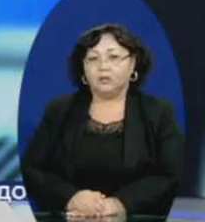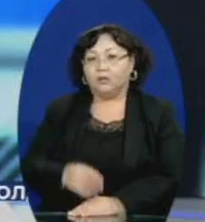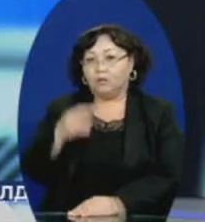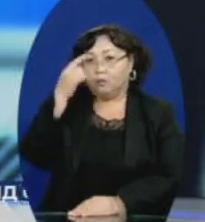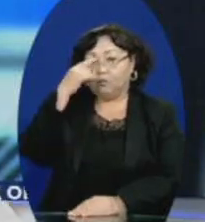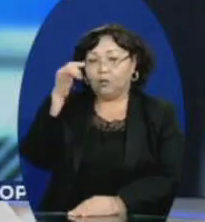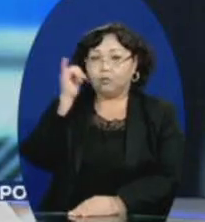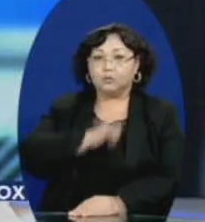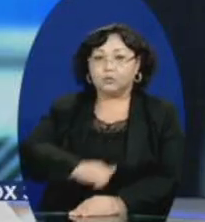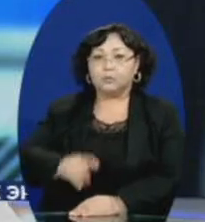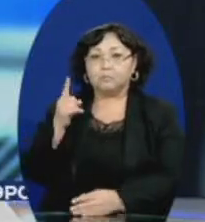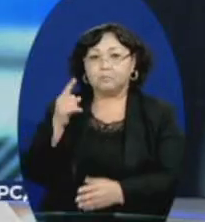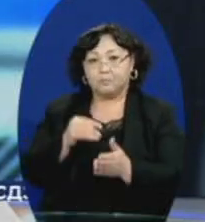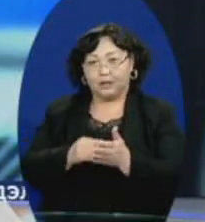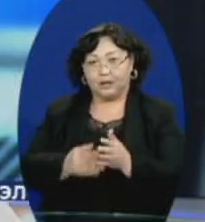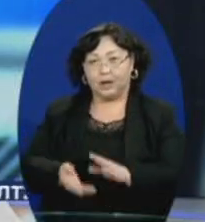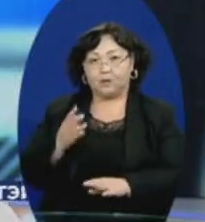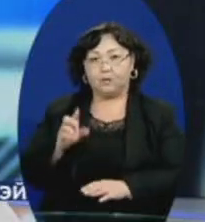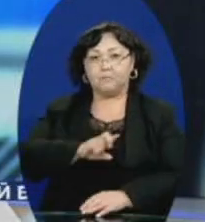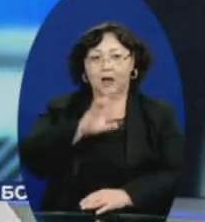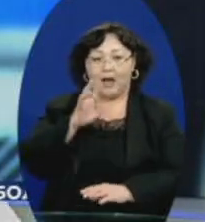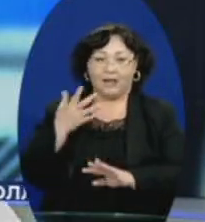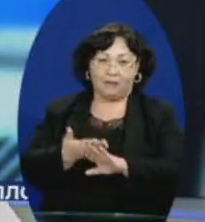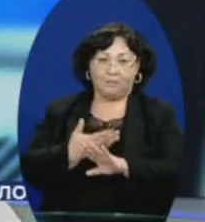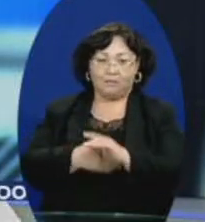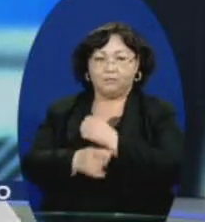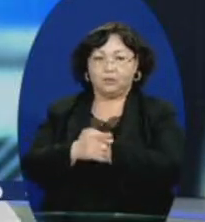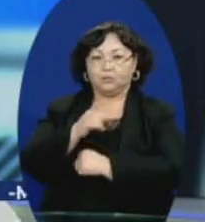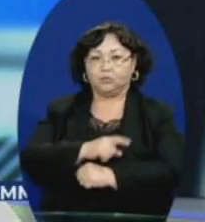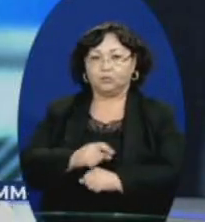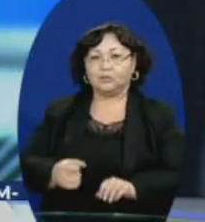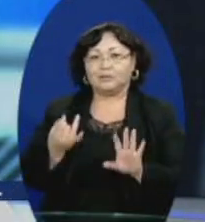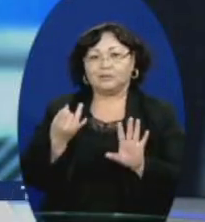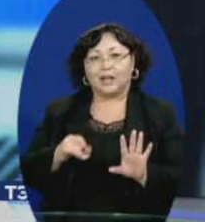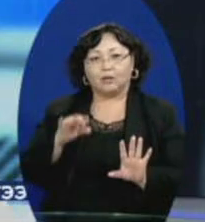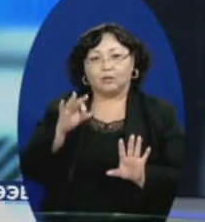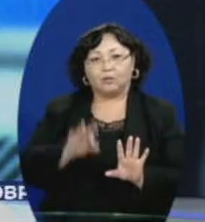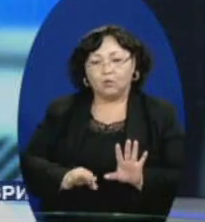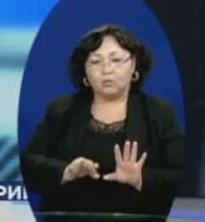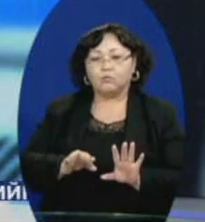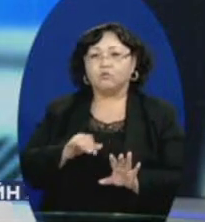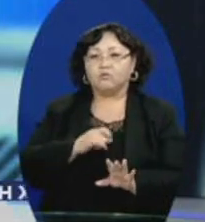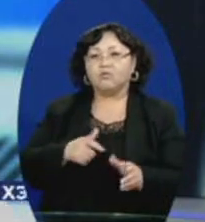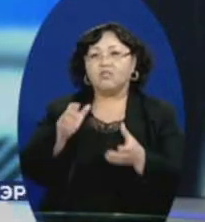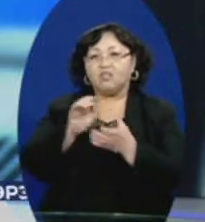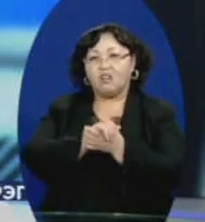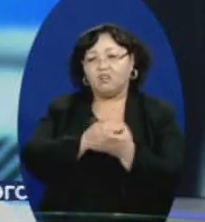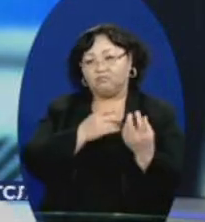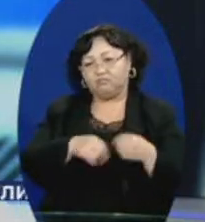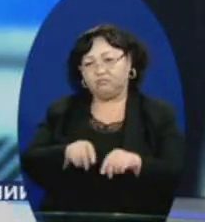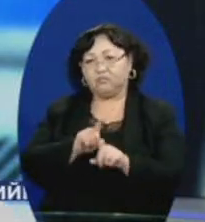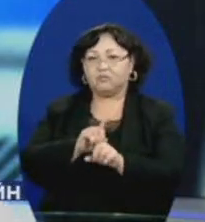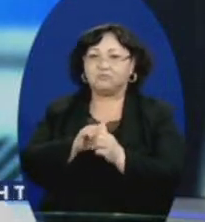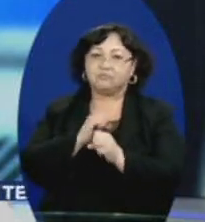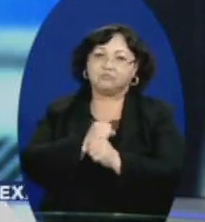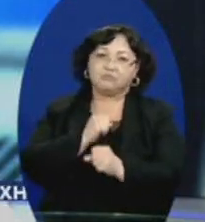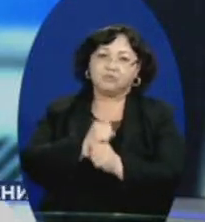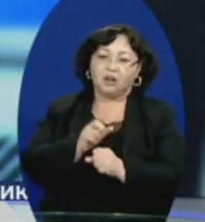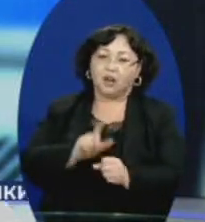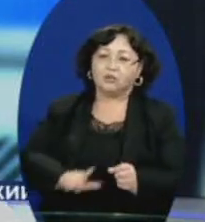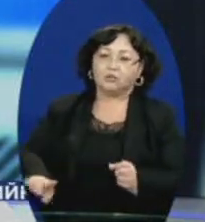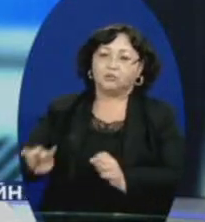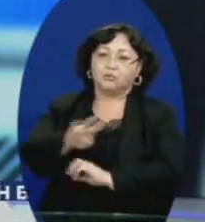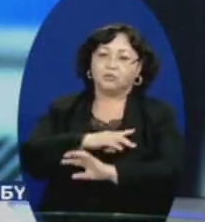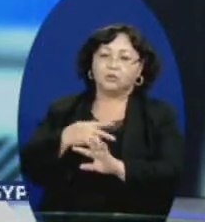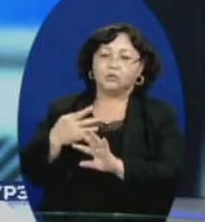Наусад мянгаруу байгаль хамгаалагч бий. Үүний тал ховино орон тооны болон гэрээт ажилчид байгаа юм. Байгаль хамгаалагчид нийт газар нутгийн хаан